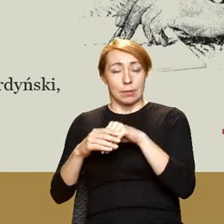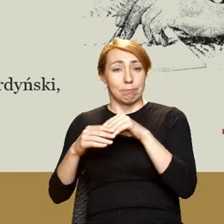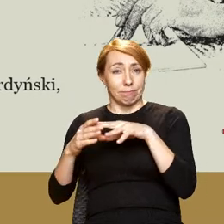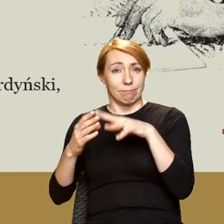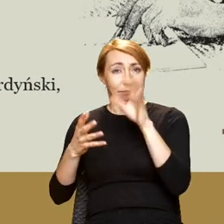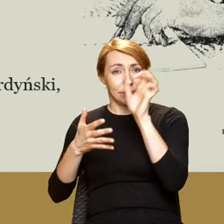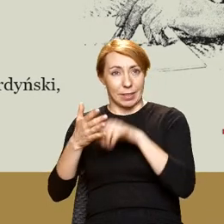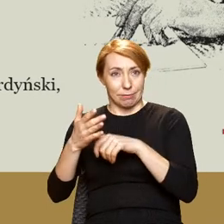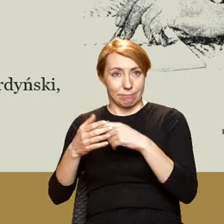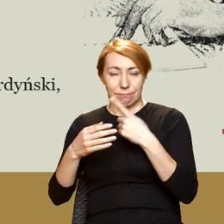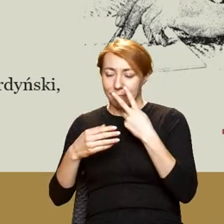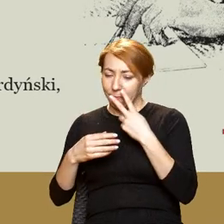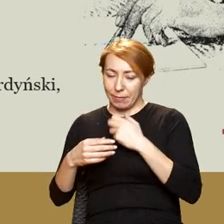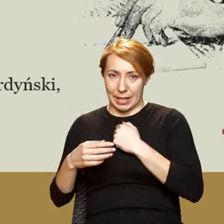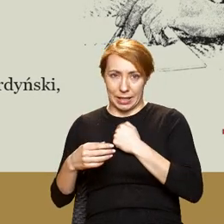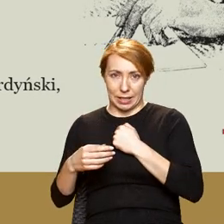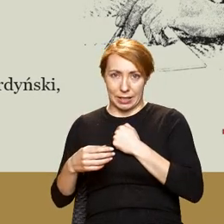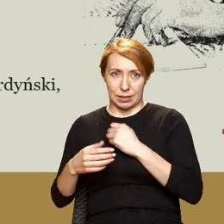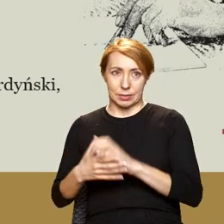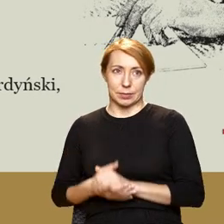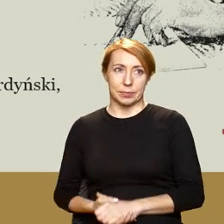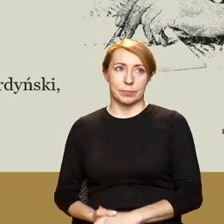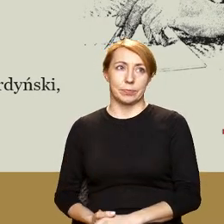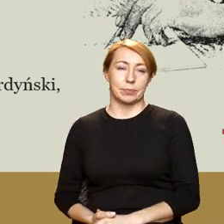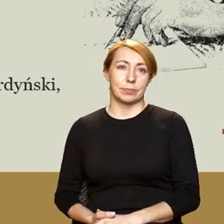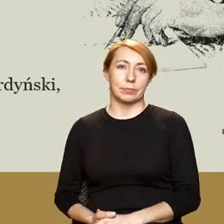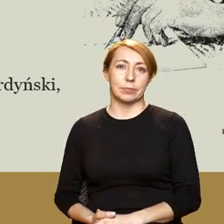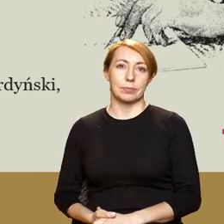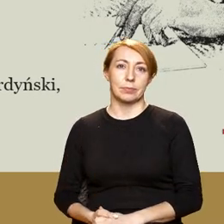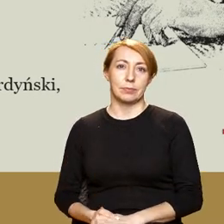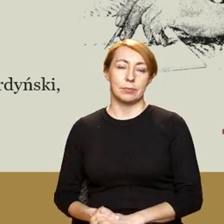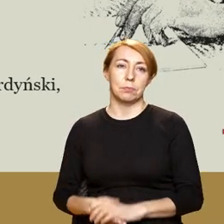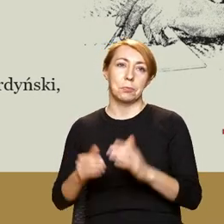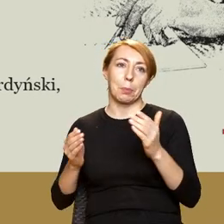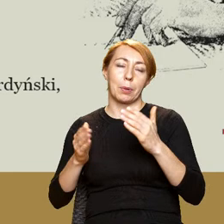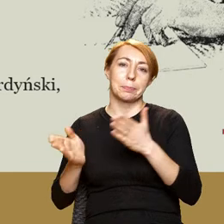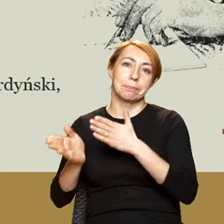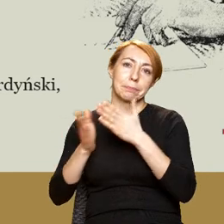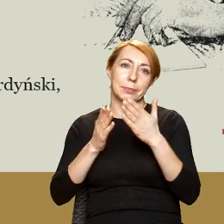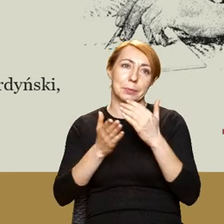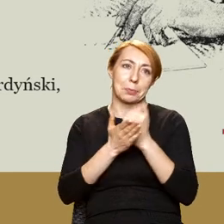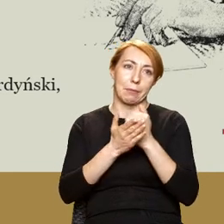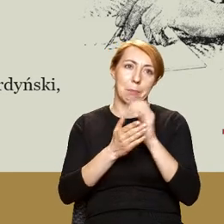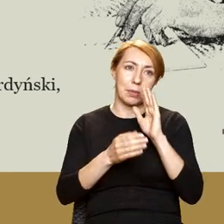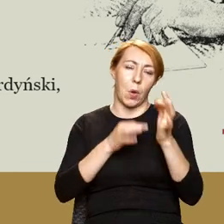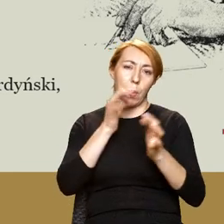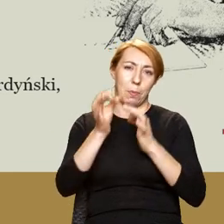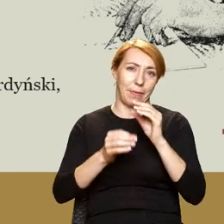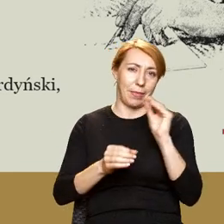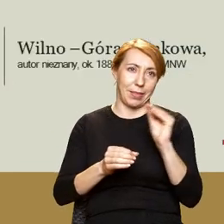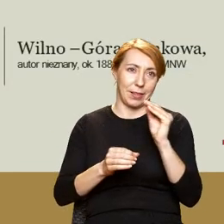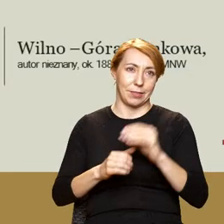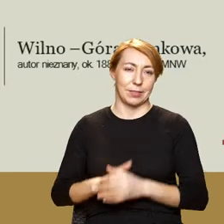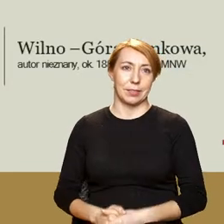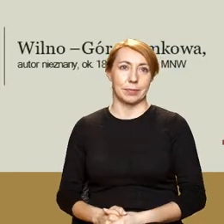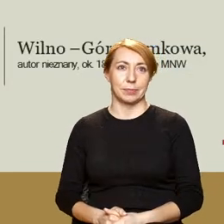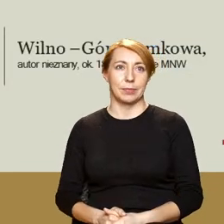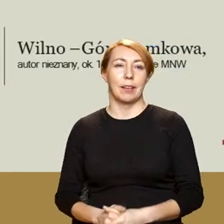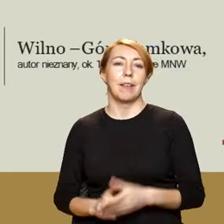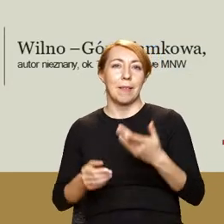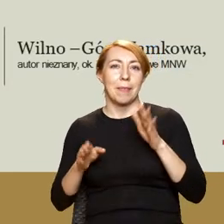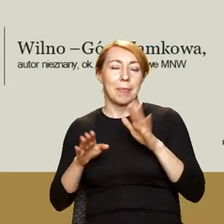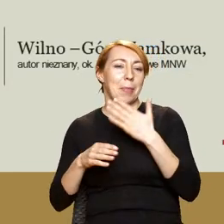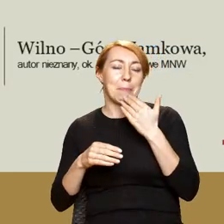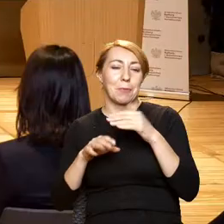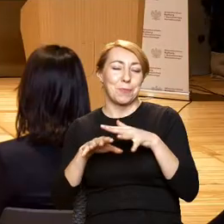to doskonale było widoczne. Może o innych rzeczach jeszcze później opowiem, bo tutaj oczywiście mamy, można mówić. Mamy chwilę czasu